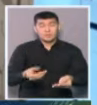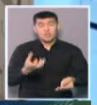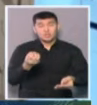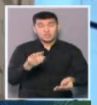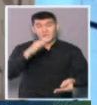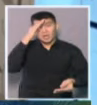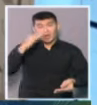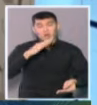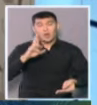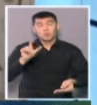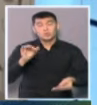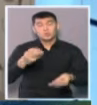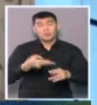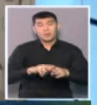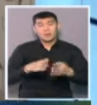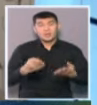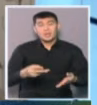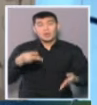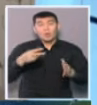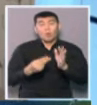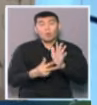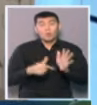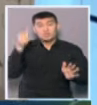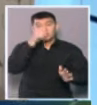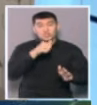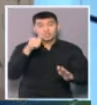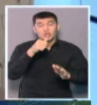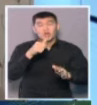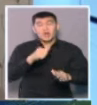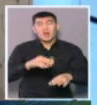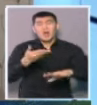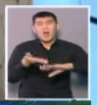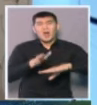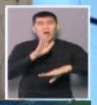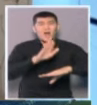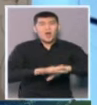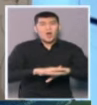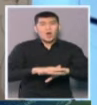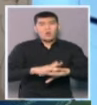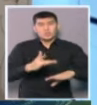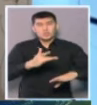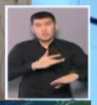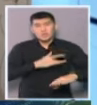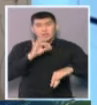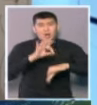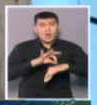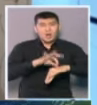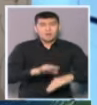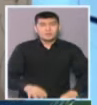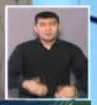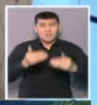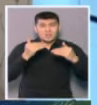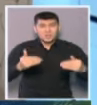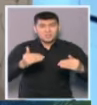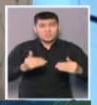әкесі Көшербаев Сандыбайдың 2017 жылы ауыр инсульттен өтіп, яғни